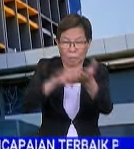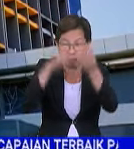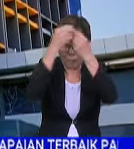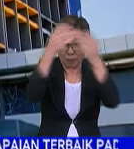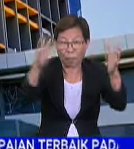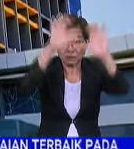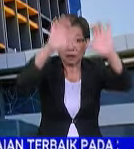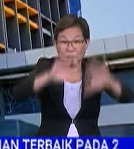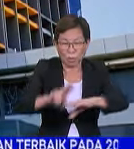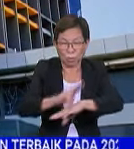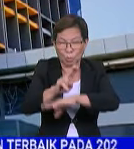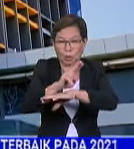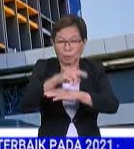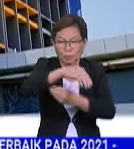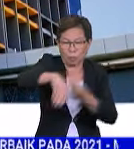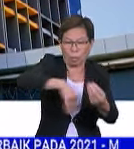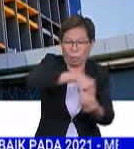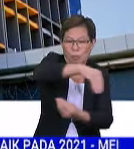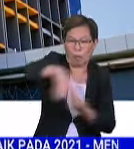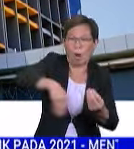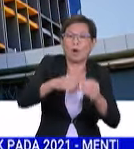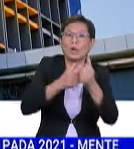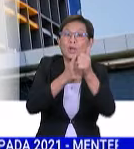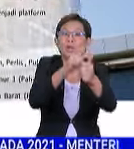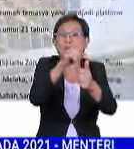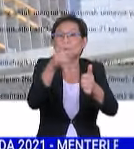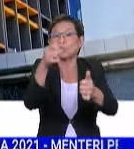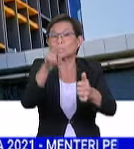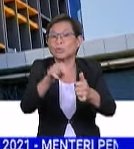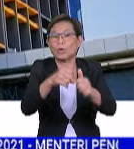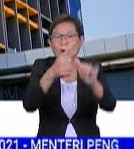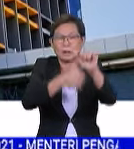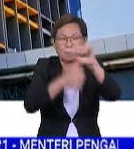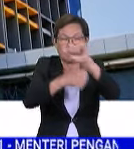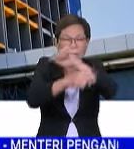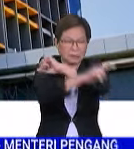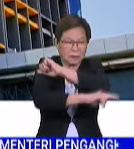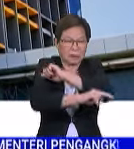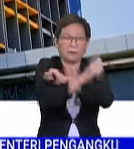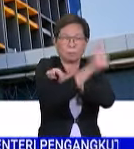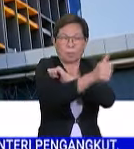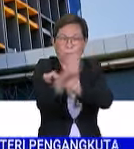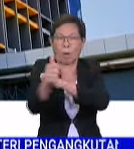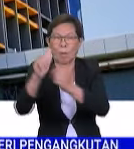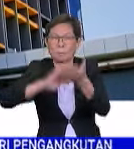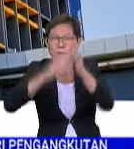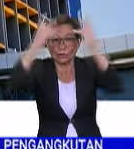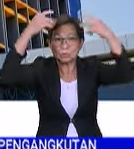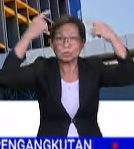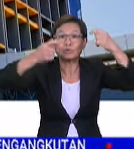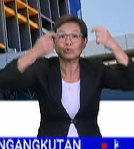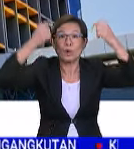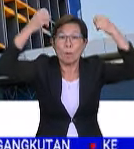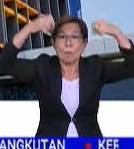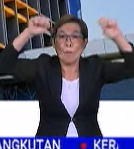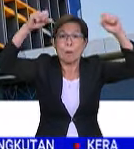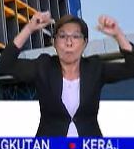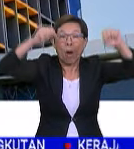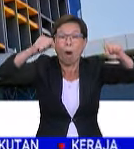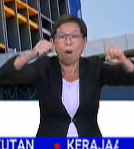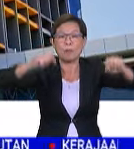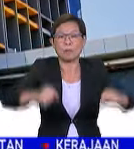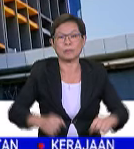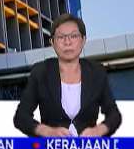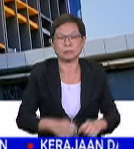pendekatan terpakai adalah penggiliran Mizone dan setiap Negeri diberikan peluang untuk menjadi tuan rumah the Masha yang